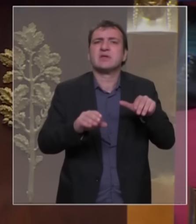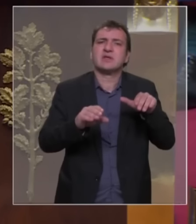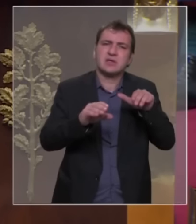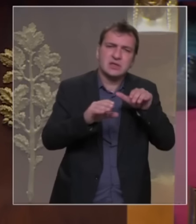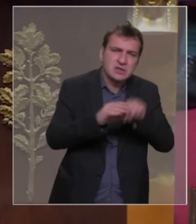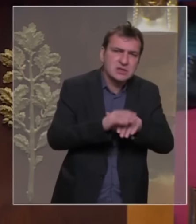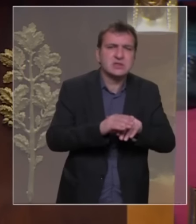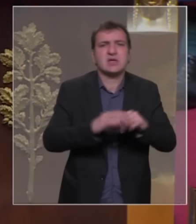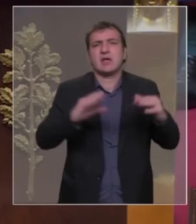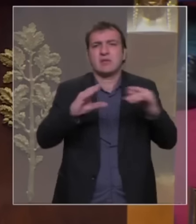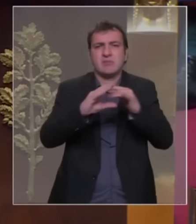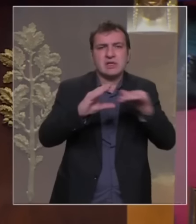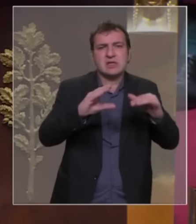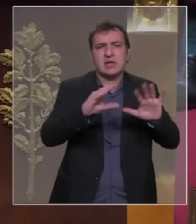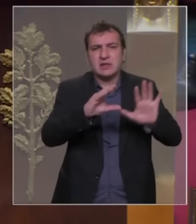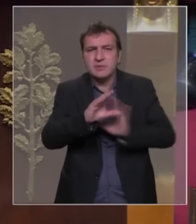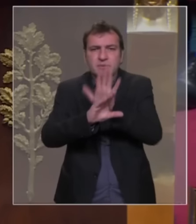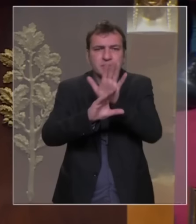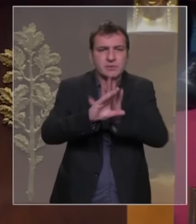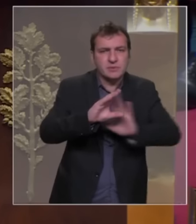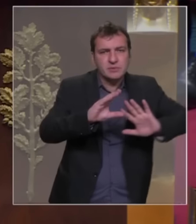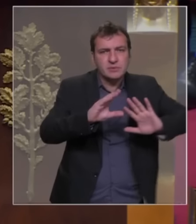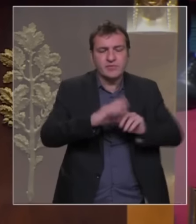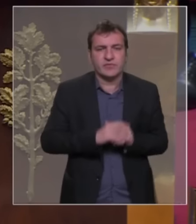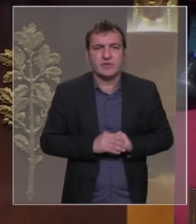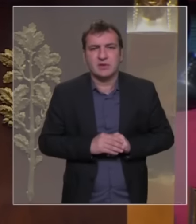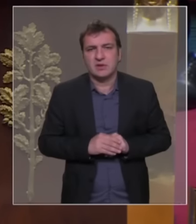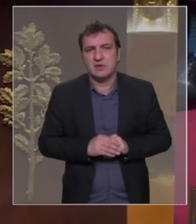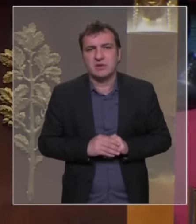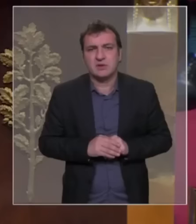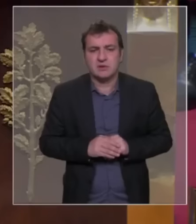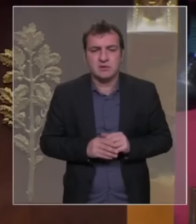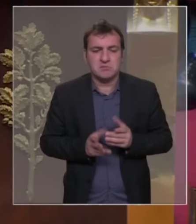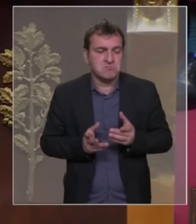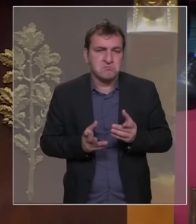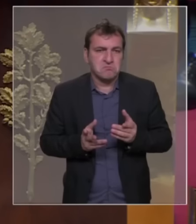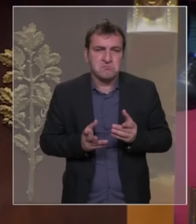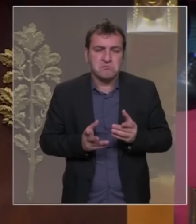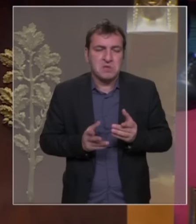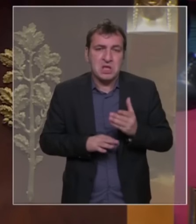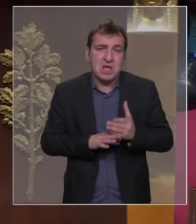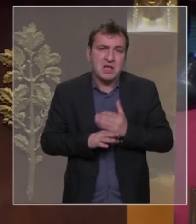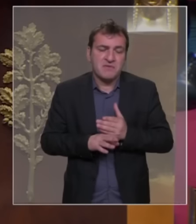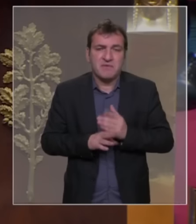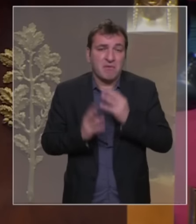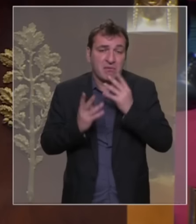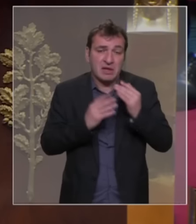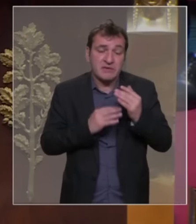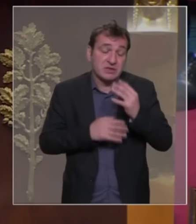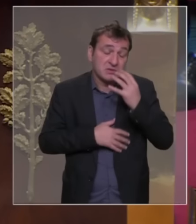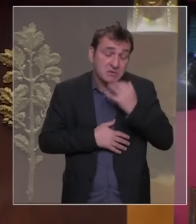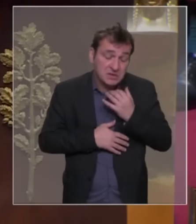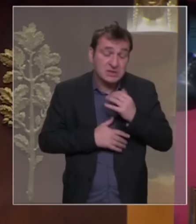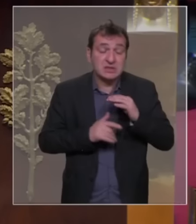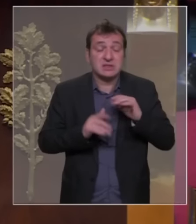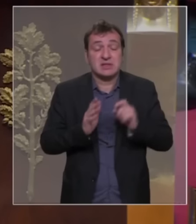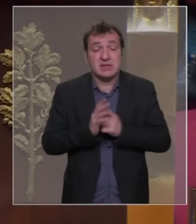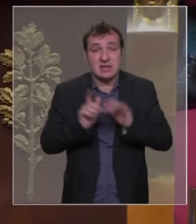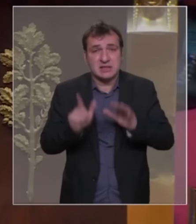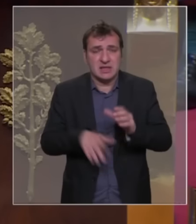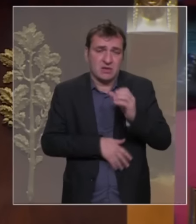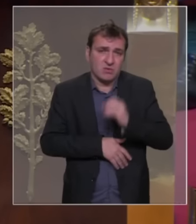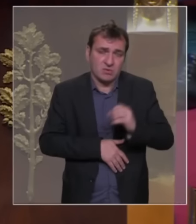Moyen-Orient. Quelques jours avant le triste anniversaire du 7 octobre, nous pensons à toutes les victimes des attaques